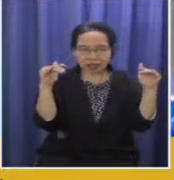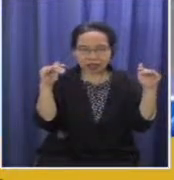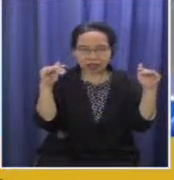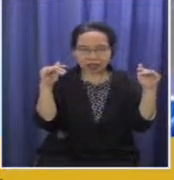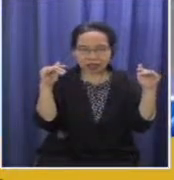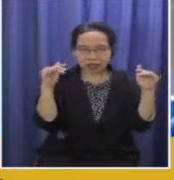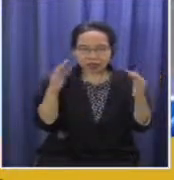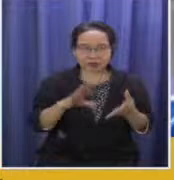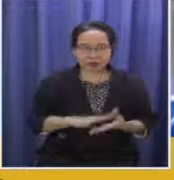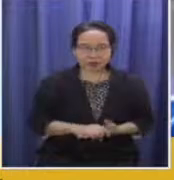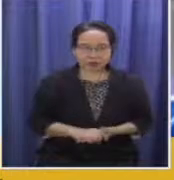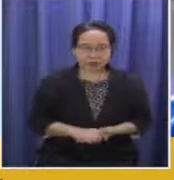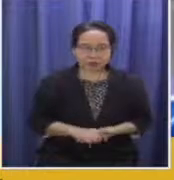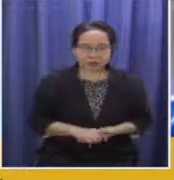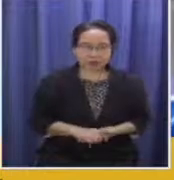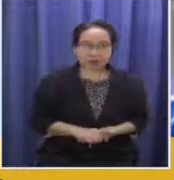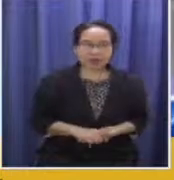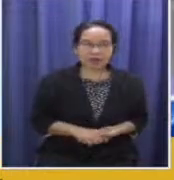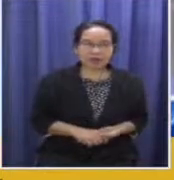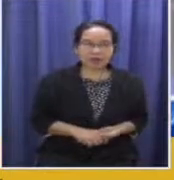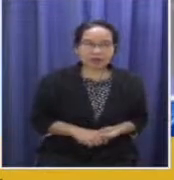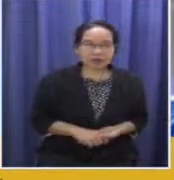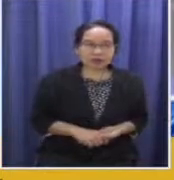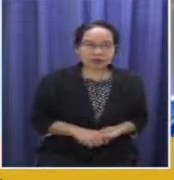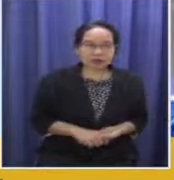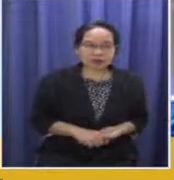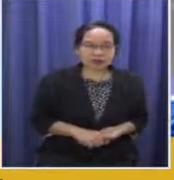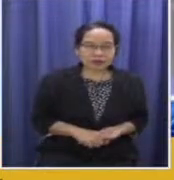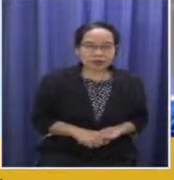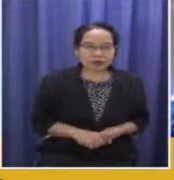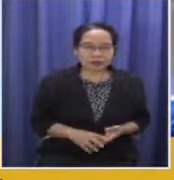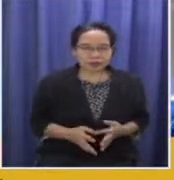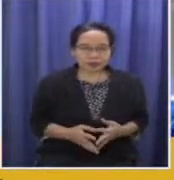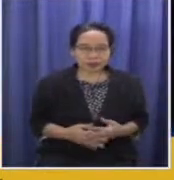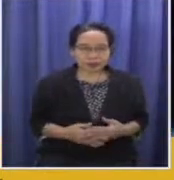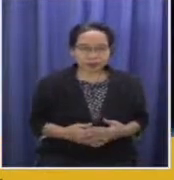र बाइबलले चाहिँ यही कुरा भन्दछ यिनीहरू चाहिँ